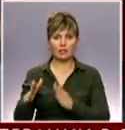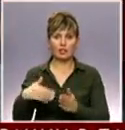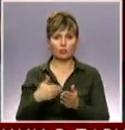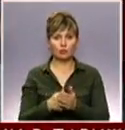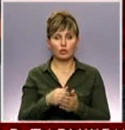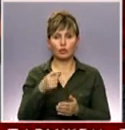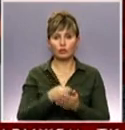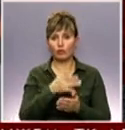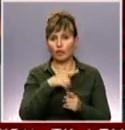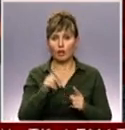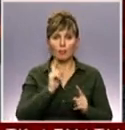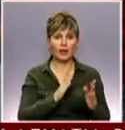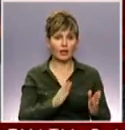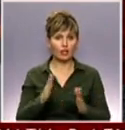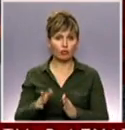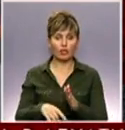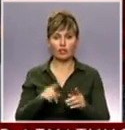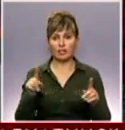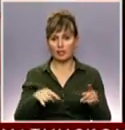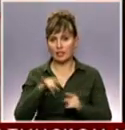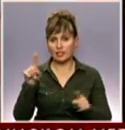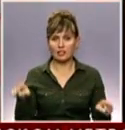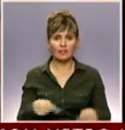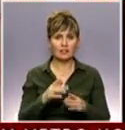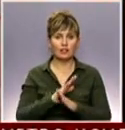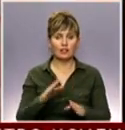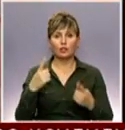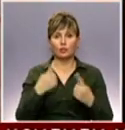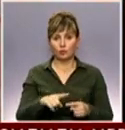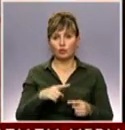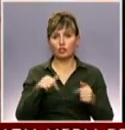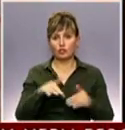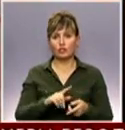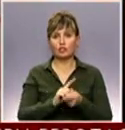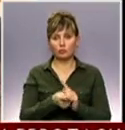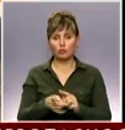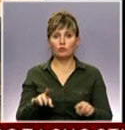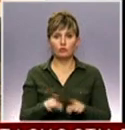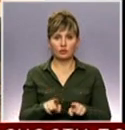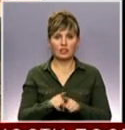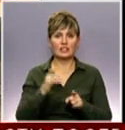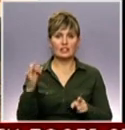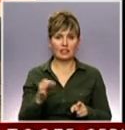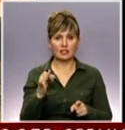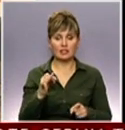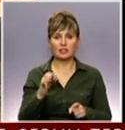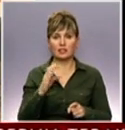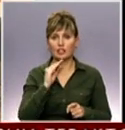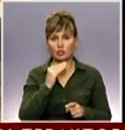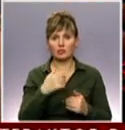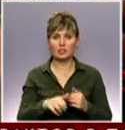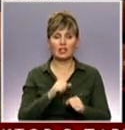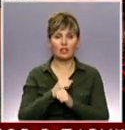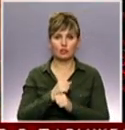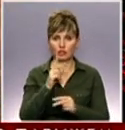до тех пор, пока регулярные рейсы не восстановят. Другие решили изменить туристические направления, но тем не менее интерес к Египту среди отдыхающих